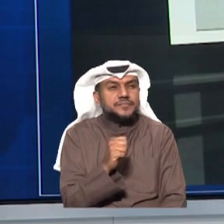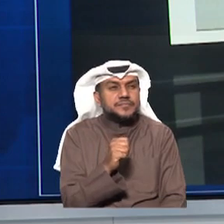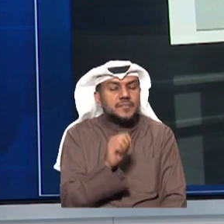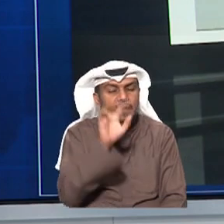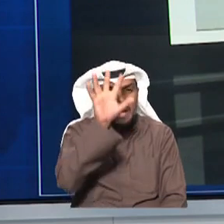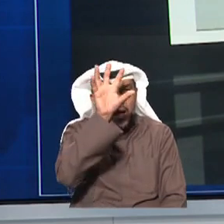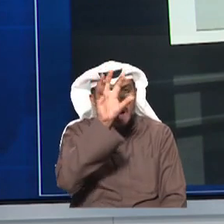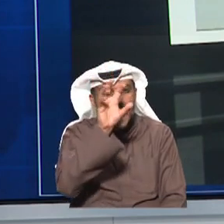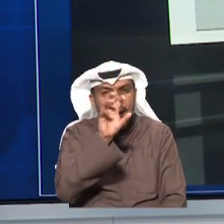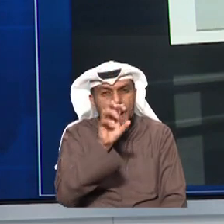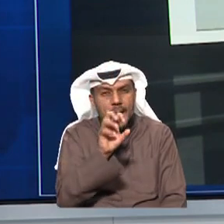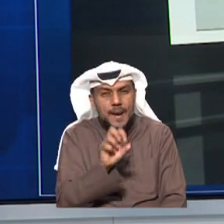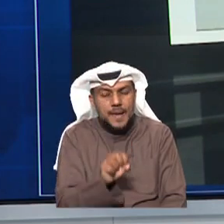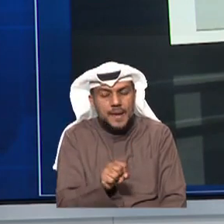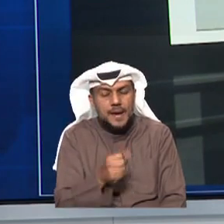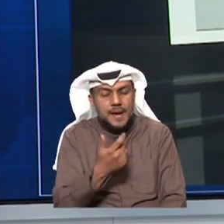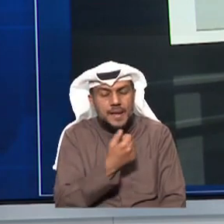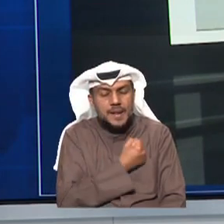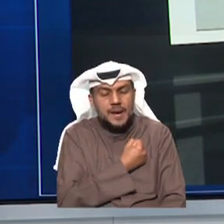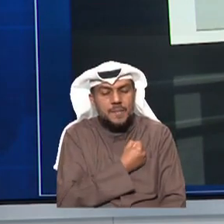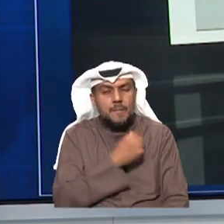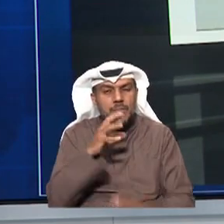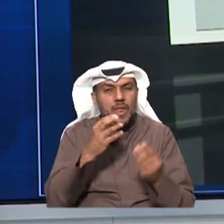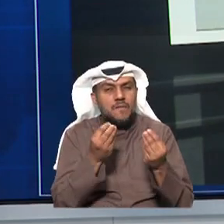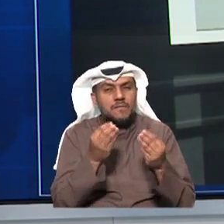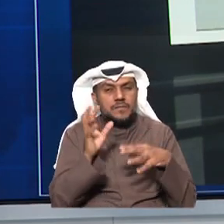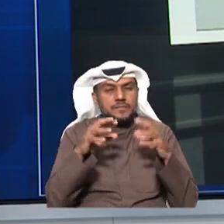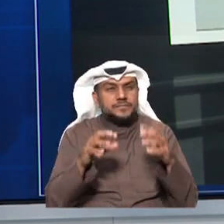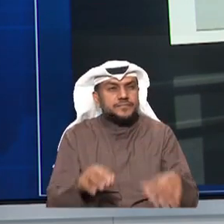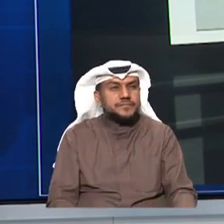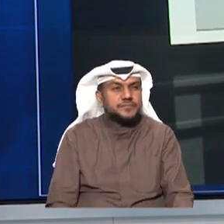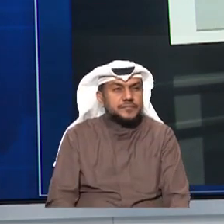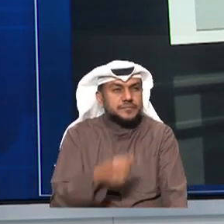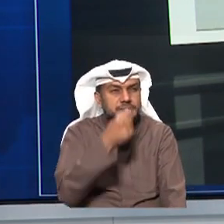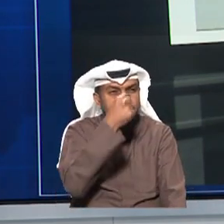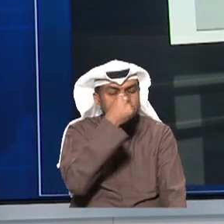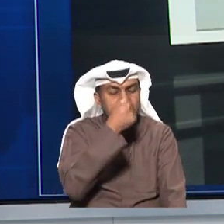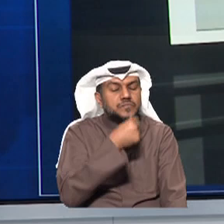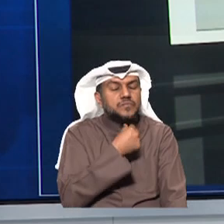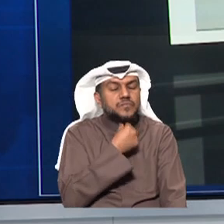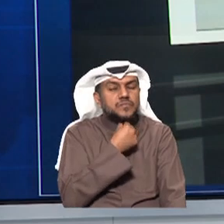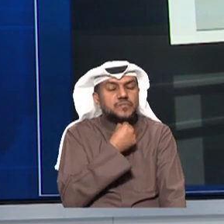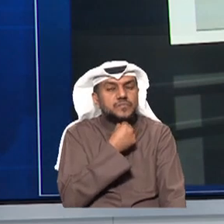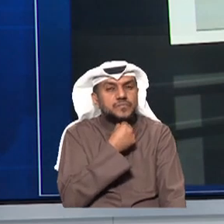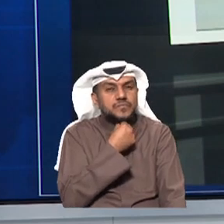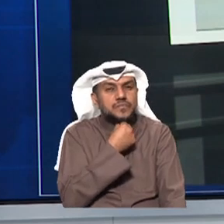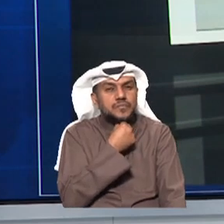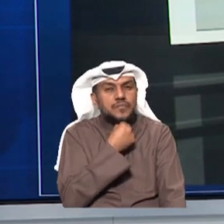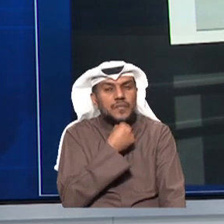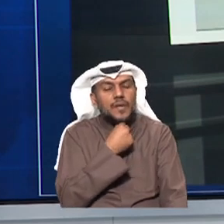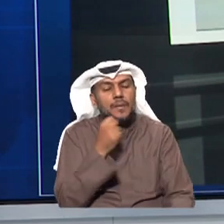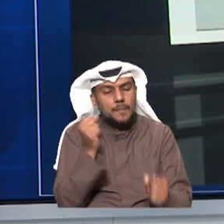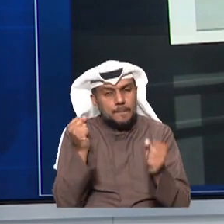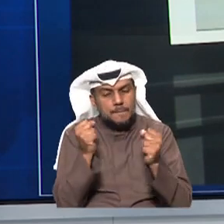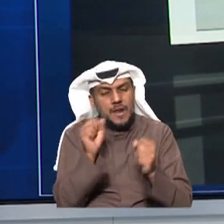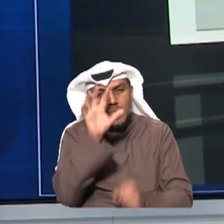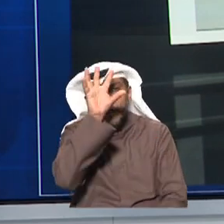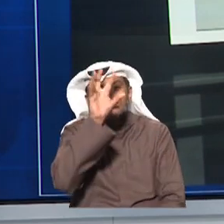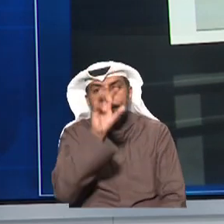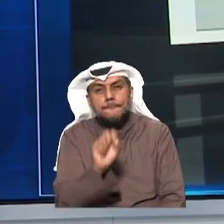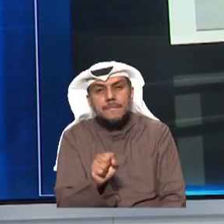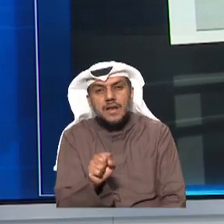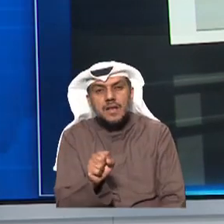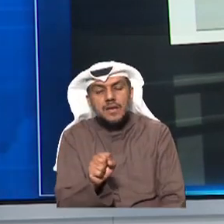الأربعاء تقل فرص الأمطار، يوم الخميس والجمعة تعاود الأجواء المعتدلة في النهار، ولكن بالليل راح تكون أجواء باردة خاصة في